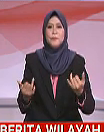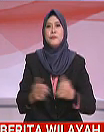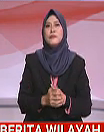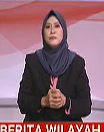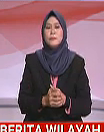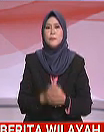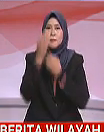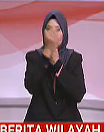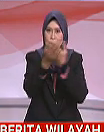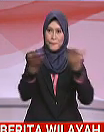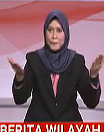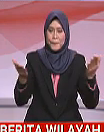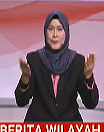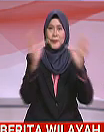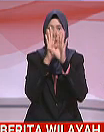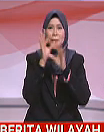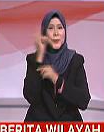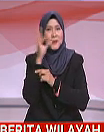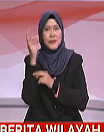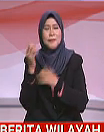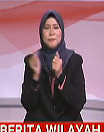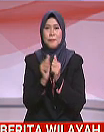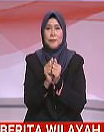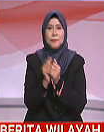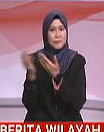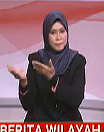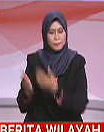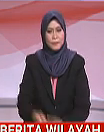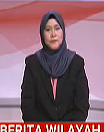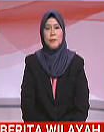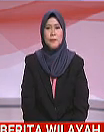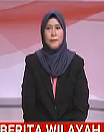untuk butirannya kita langsung ke Kuching bersama Nur Sila Talha. Silakan.